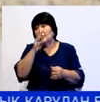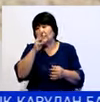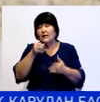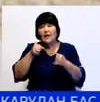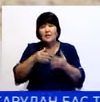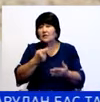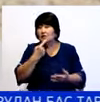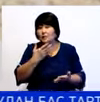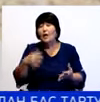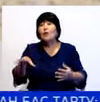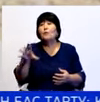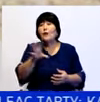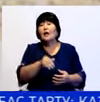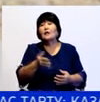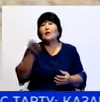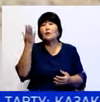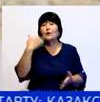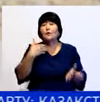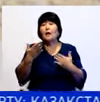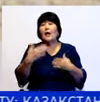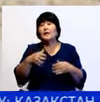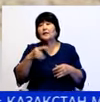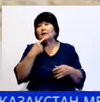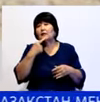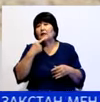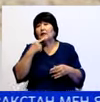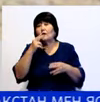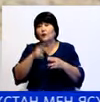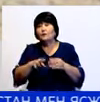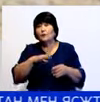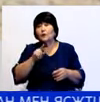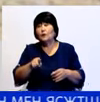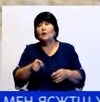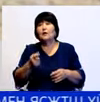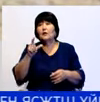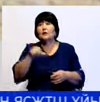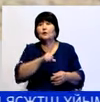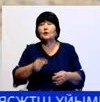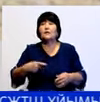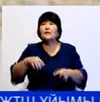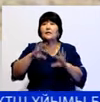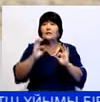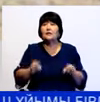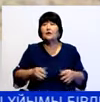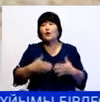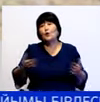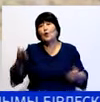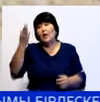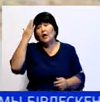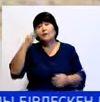шешілмей, барлық бұрынғы қатынастар үзіліп тұрған кезде, сол кезде ол кісі өзінің іскерлігін, үлкен